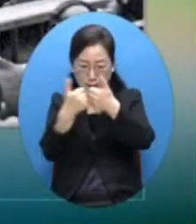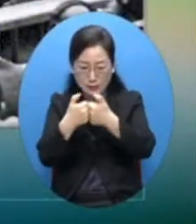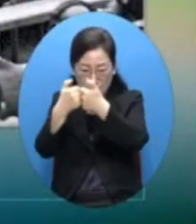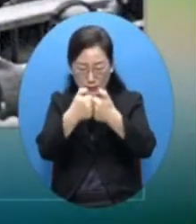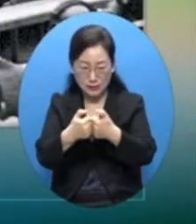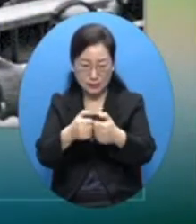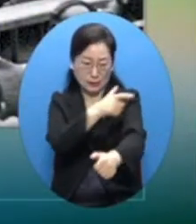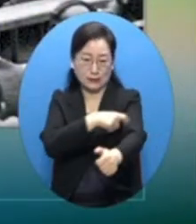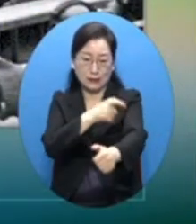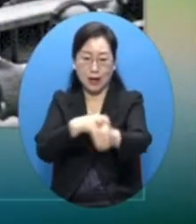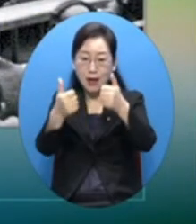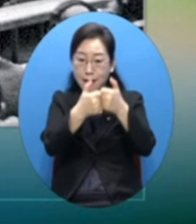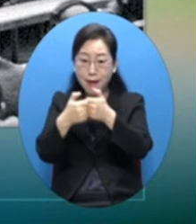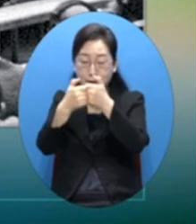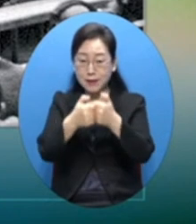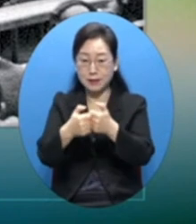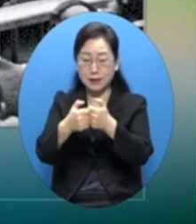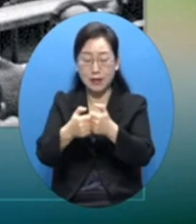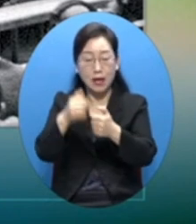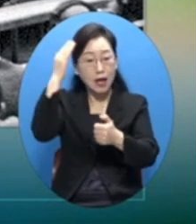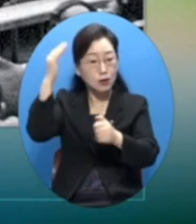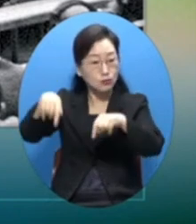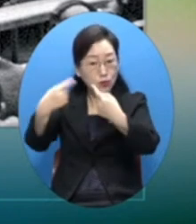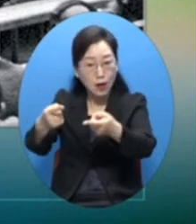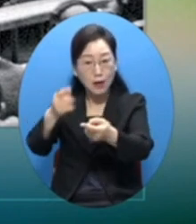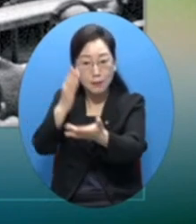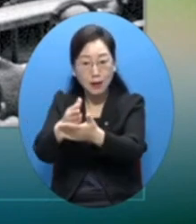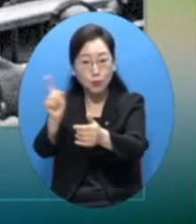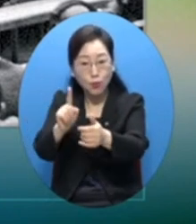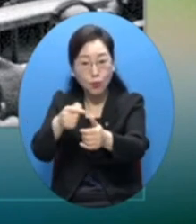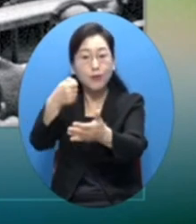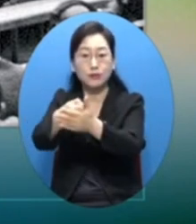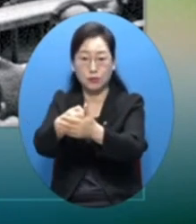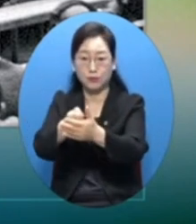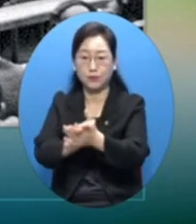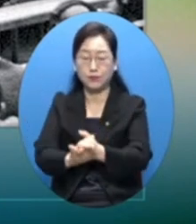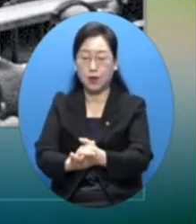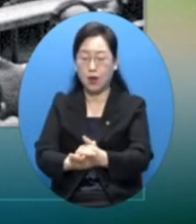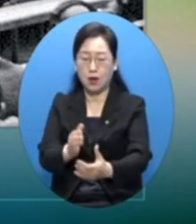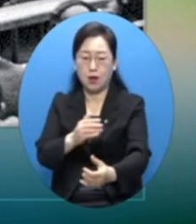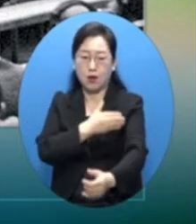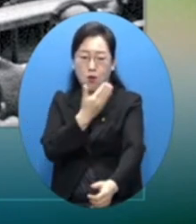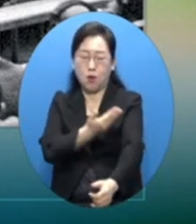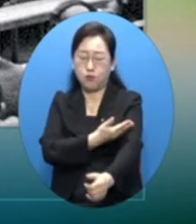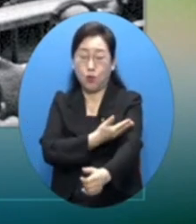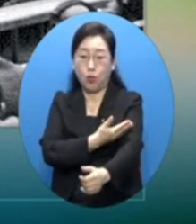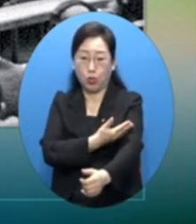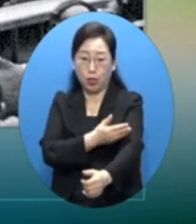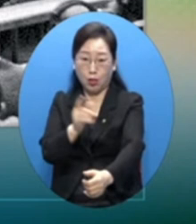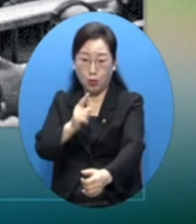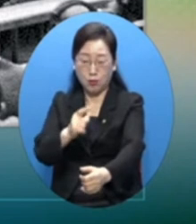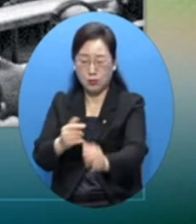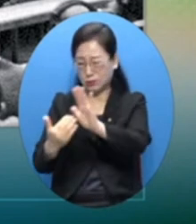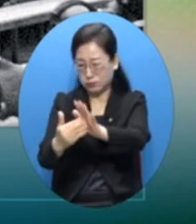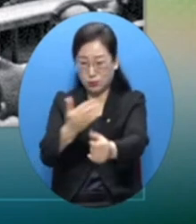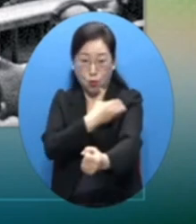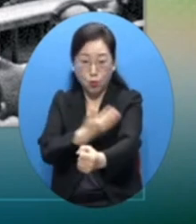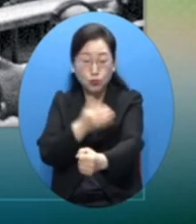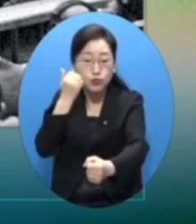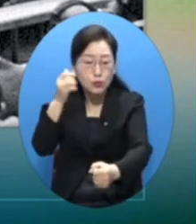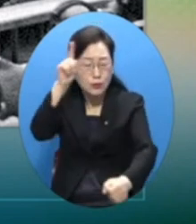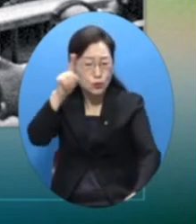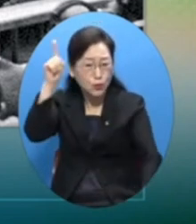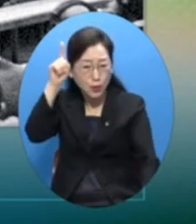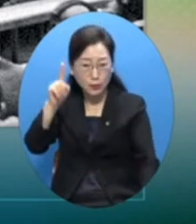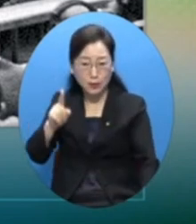유엔군 한국 참전 여부를 결정하게 되었는데 이때 거부권을 가진 소련이 참석하지 않아서 한국전